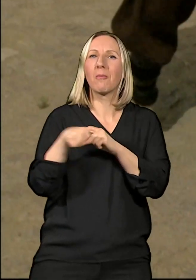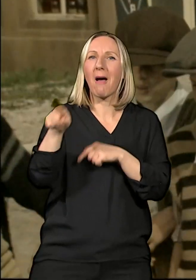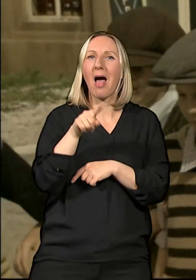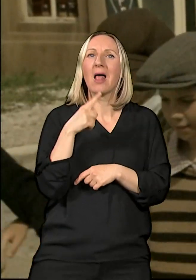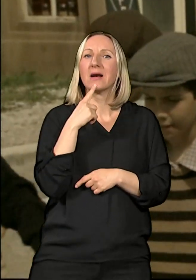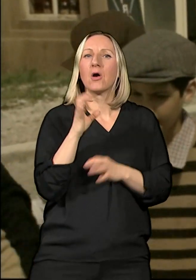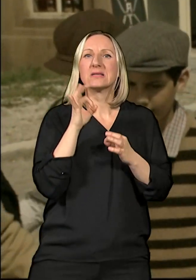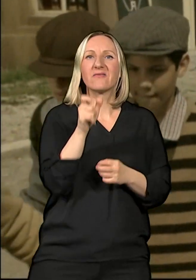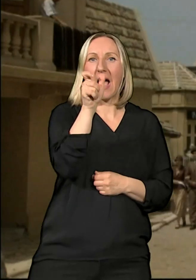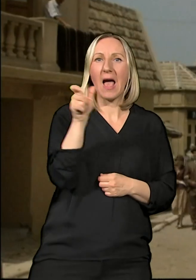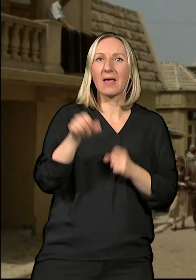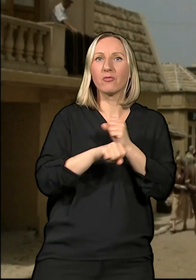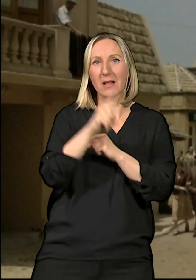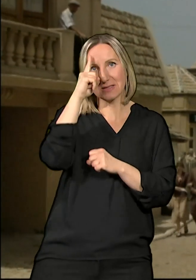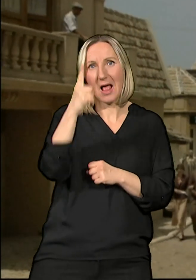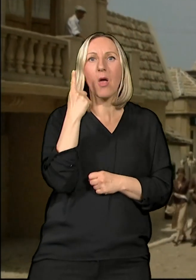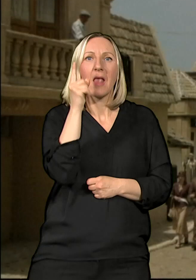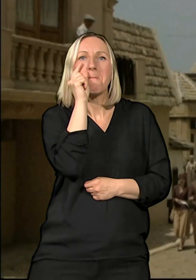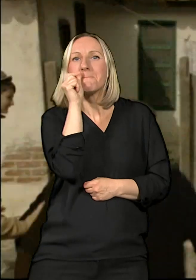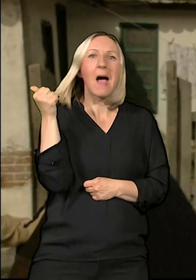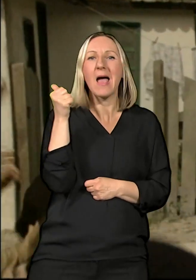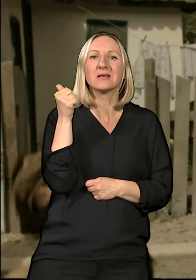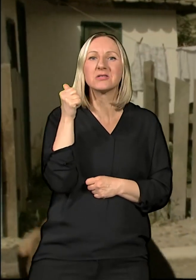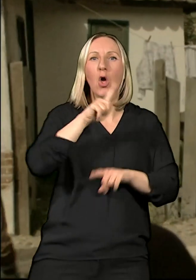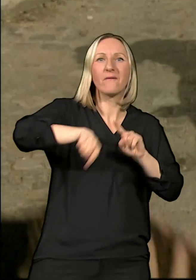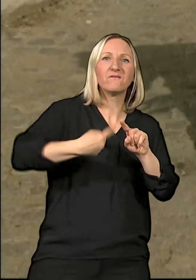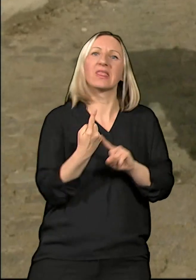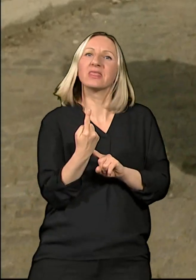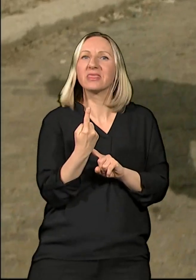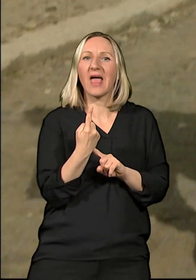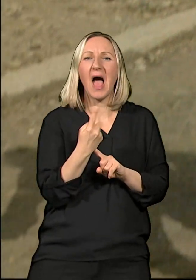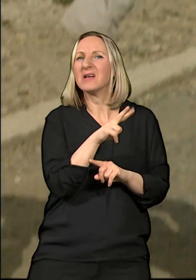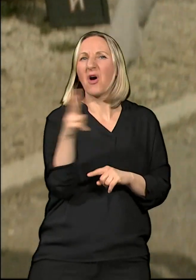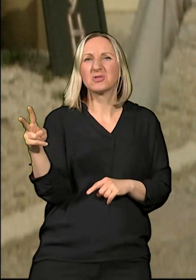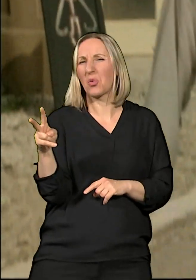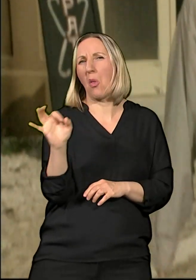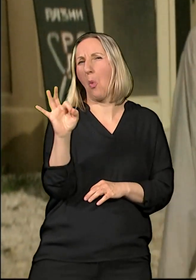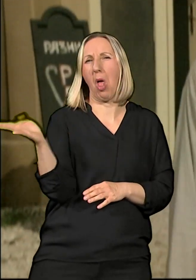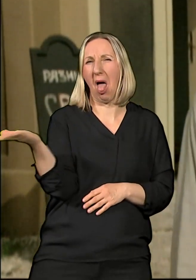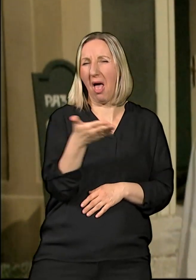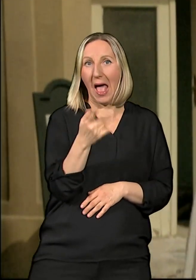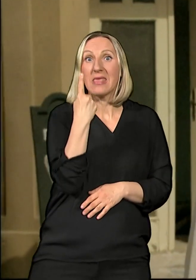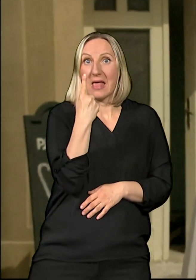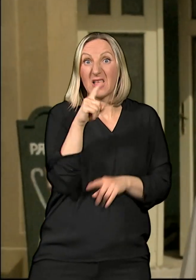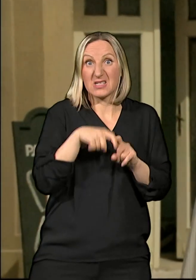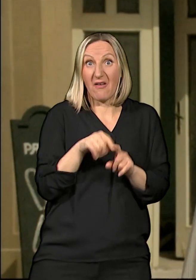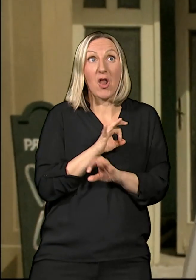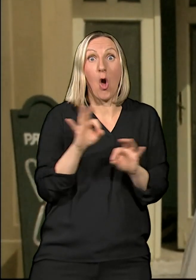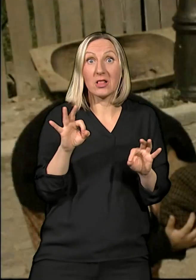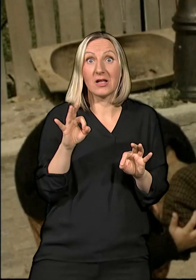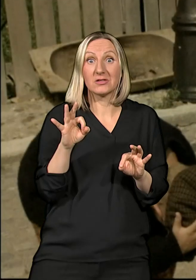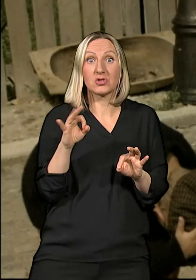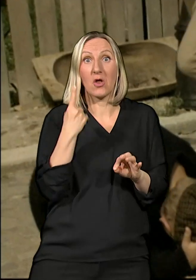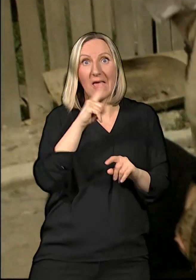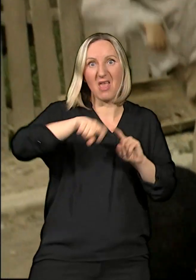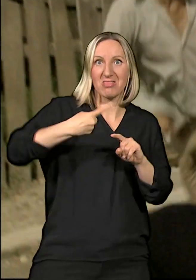po jednu fintu, ali je znao jako dobro. I kaže, a sve ostalo ništa nisu znali. Kaže, sad ovaj uradi jedan trik, ovaj uradi drugi